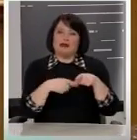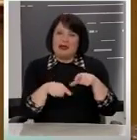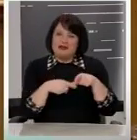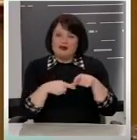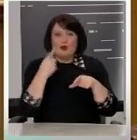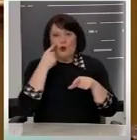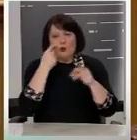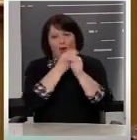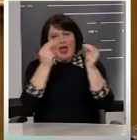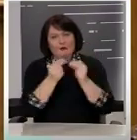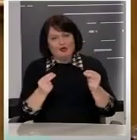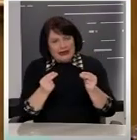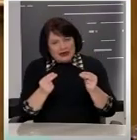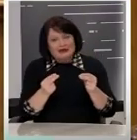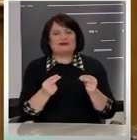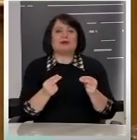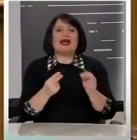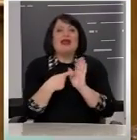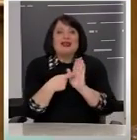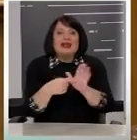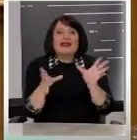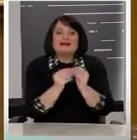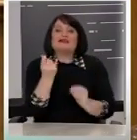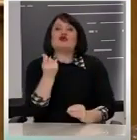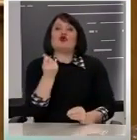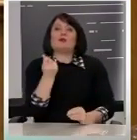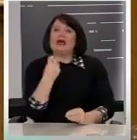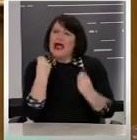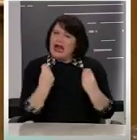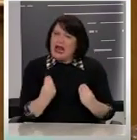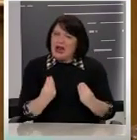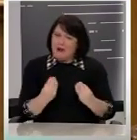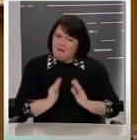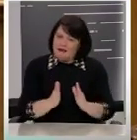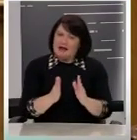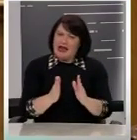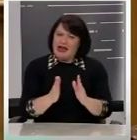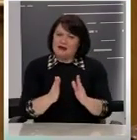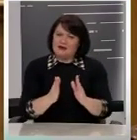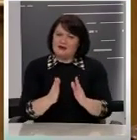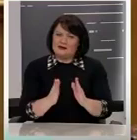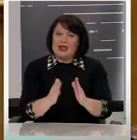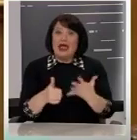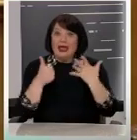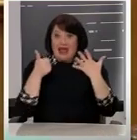τα αποτελέσματα του Market, που είναι ένας δείκτης οικονομικής υγείας μετατοπιτικού τομέα.